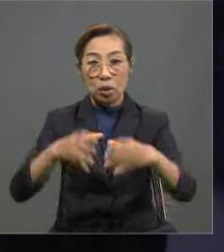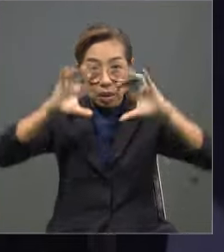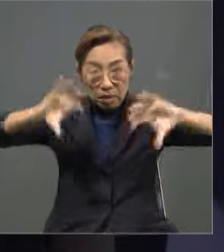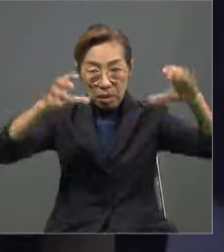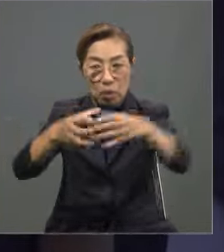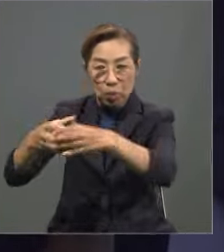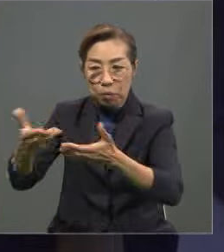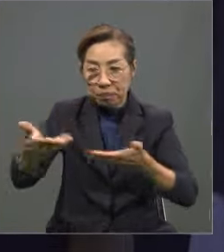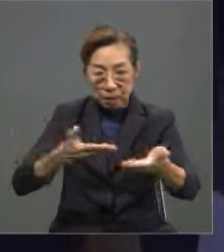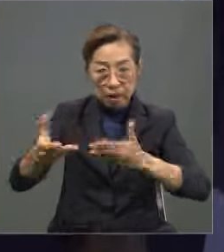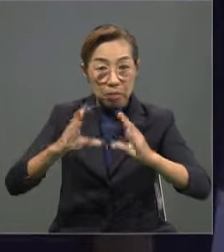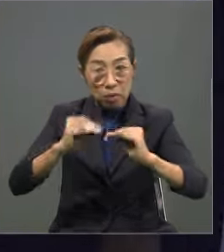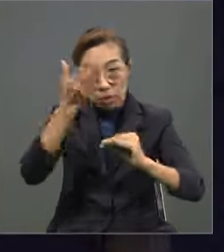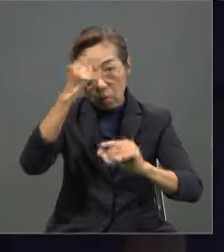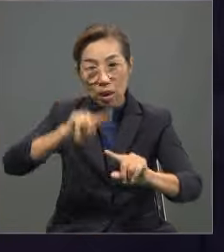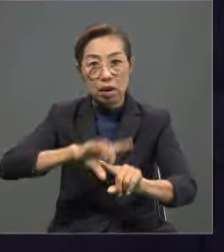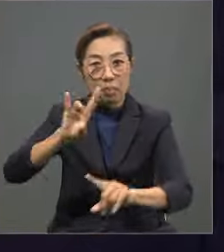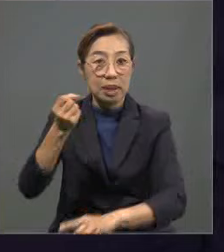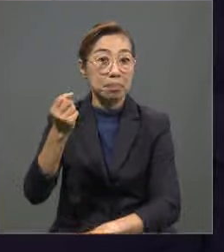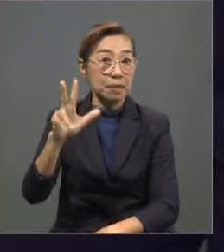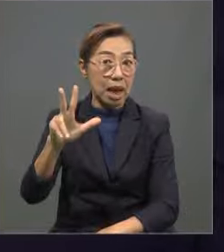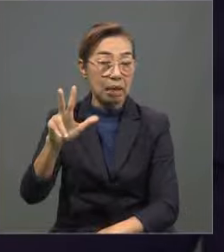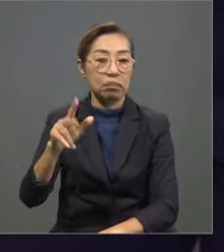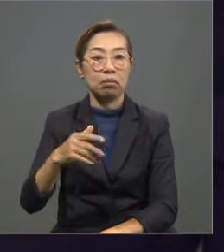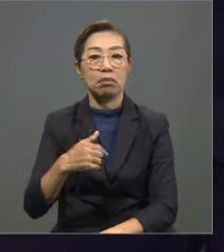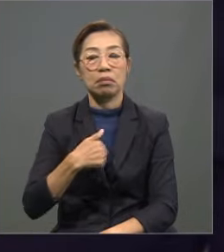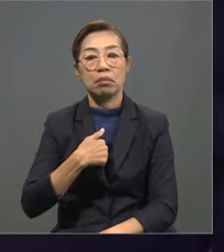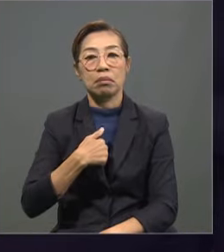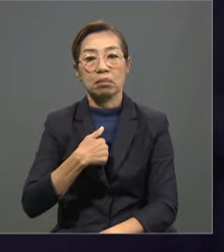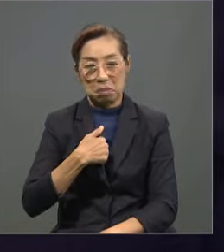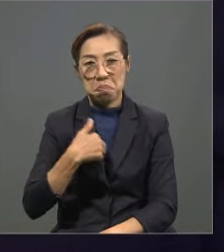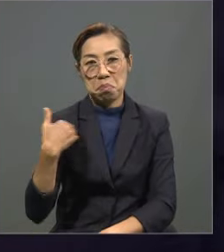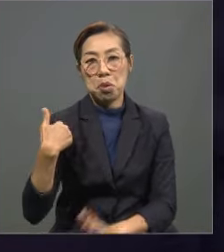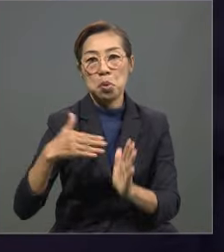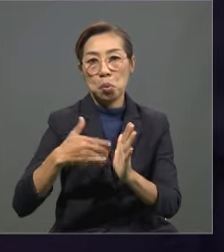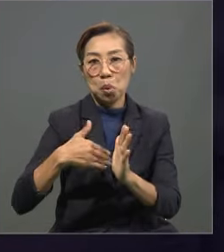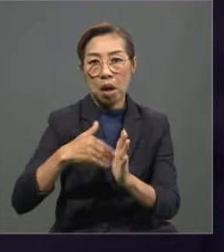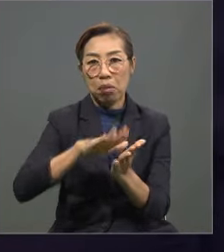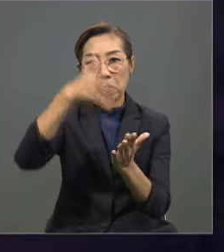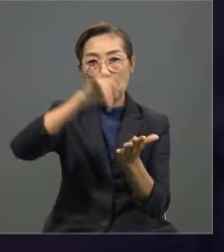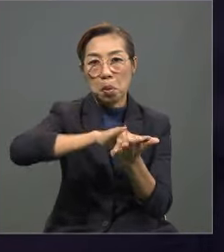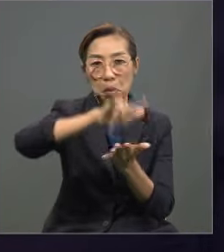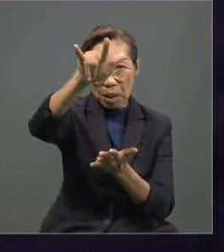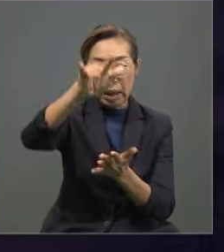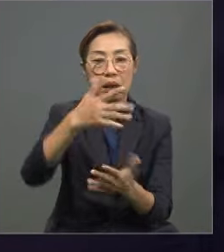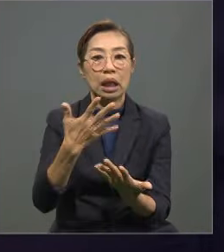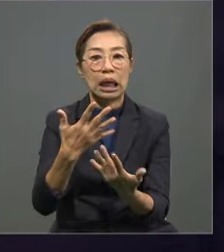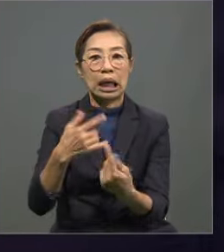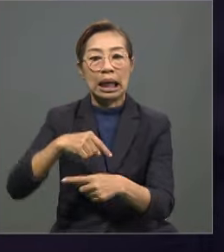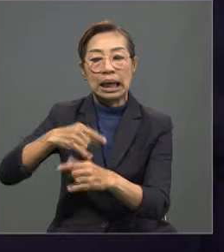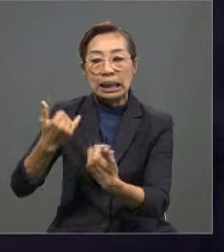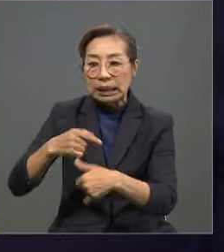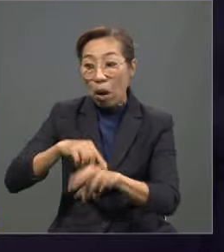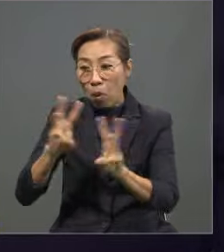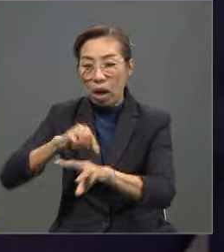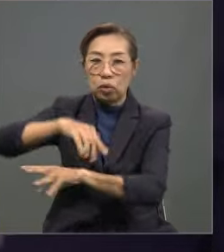13สิงหาคมนะคะก็คือวันพรุ่งนี้เนี่ยส่วนตัวเนี่ยตนเองเนี่ยมีภารกิจต้องเดินทางไปต่างประเทศจะมีเวลาในช่วงเย็นวัน